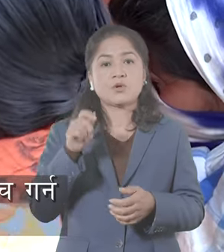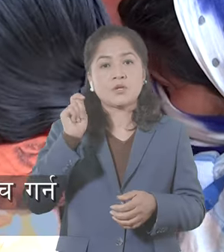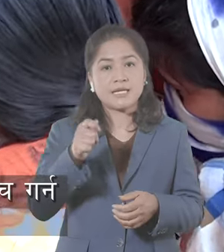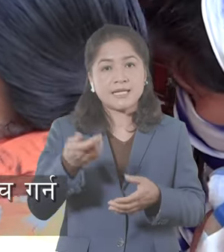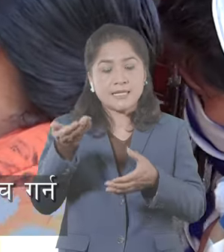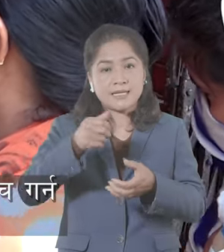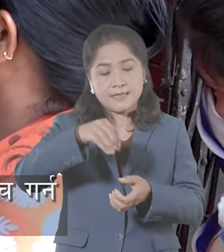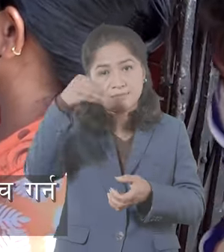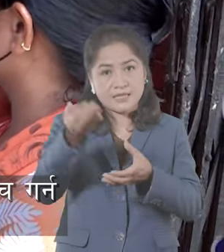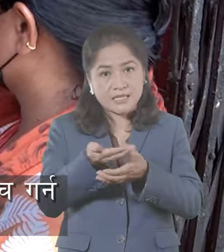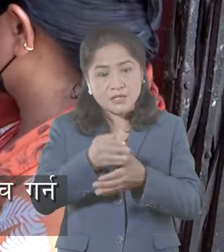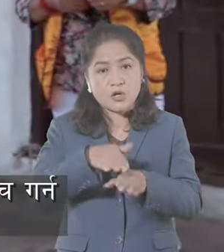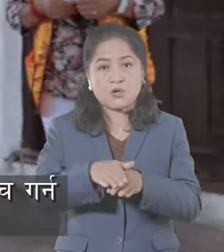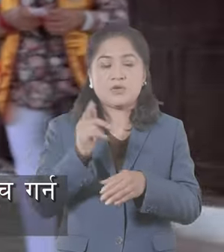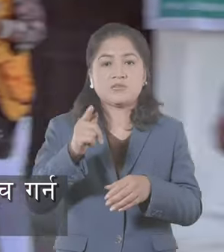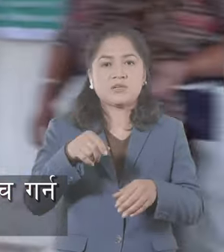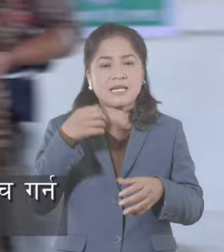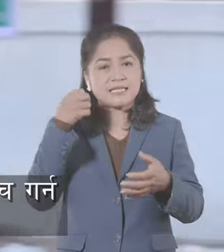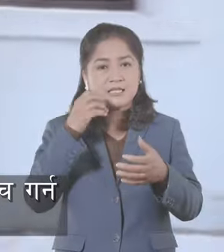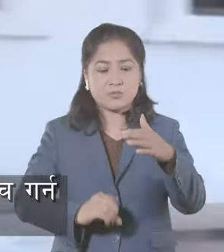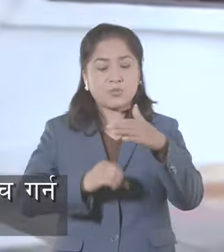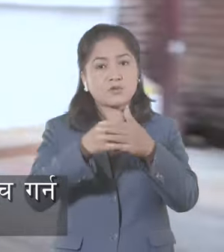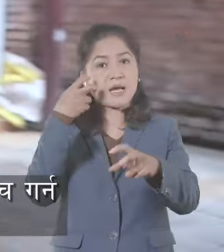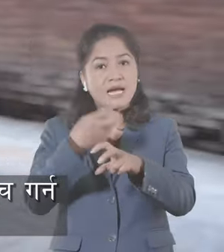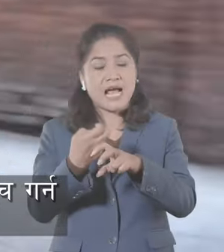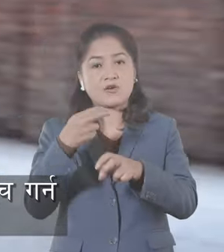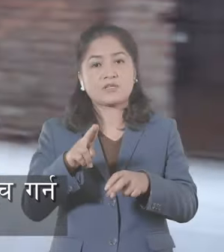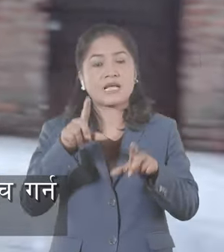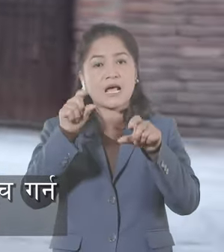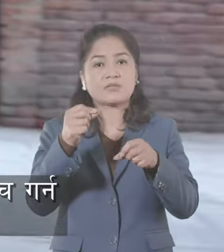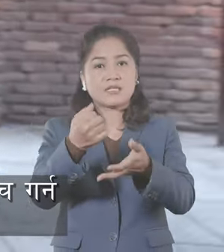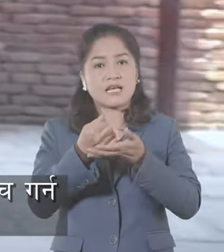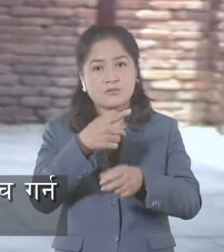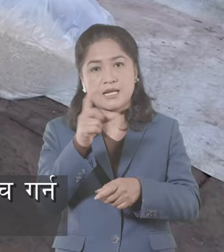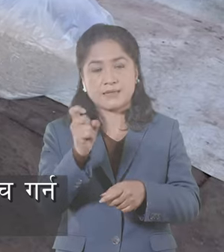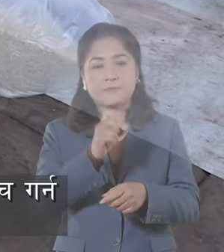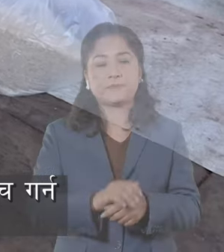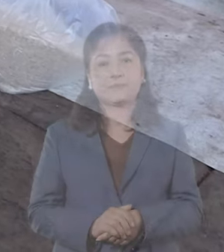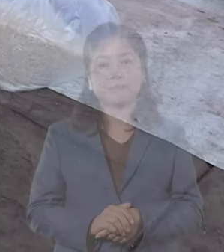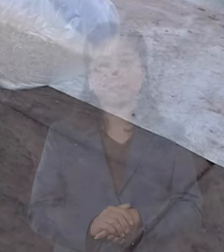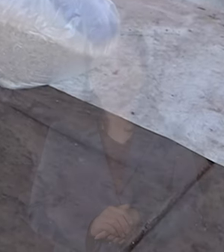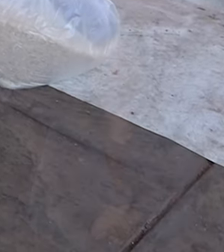Those without legal identity documents have often been unable to access much needed relief.